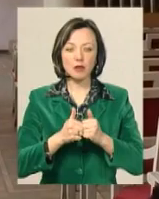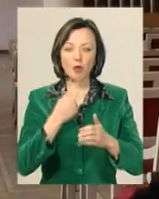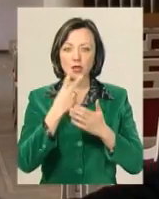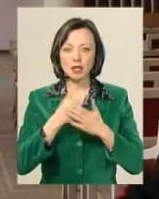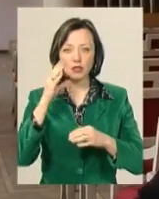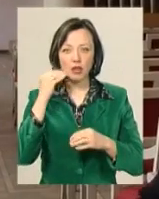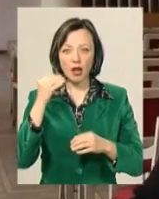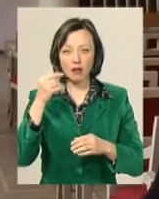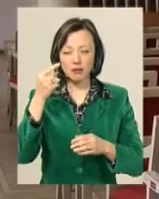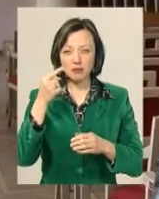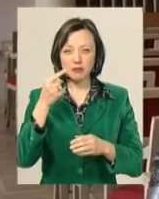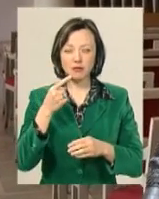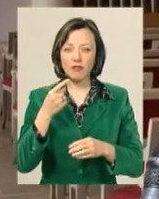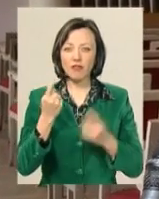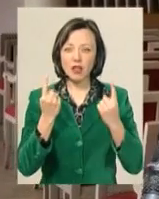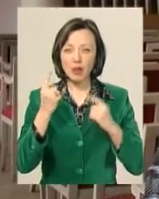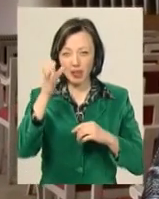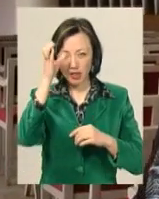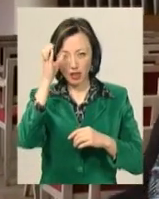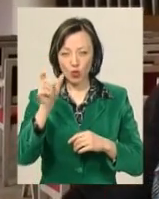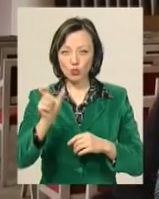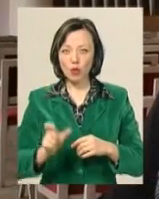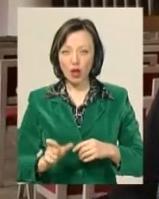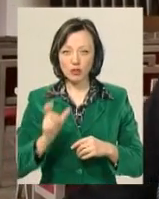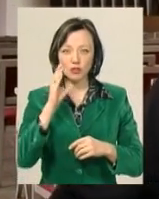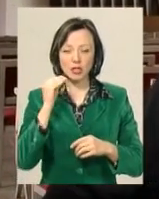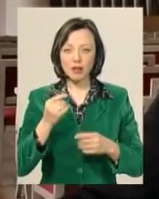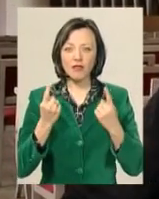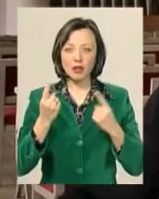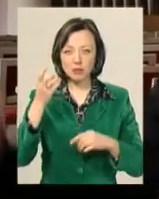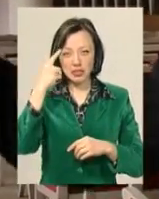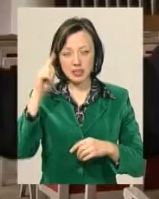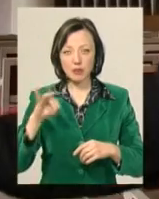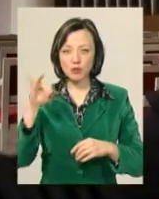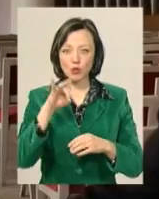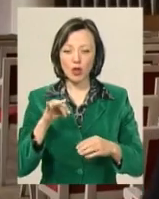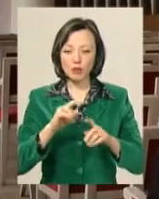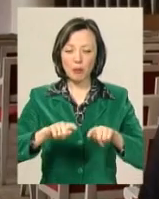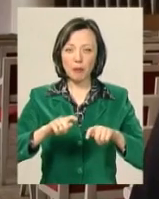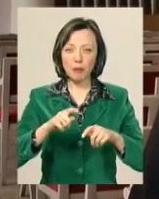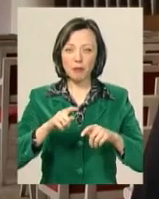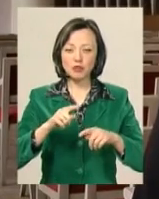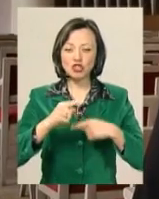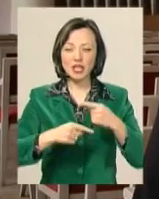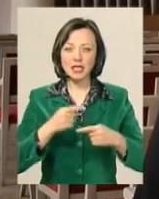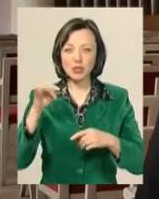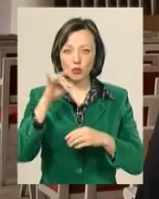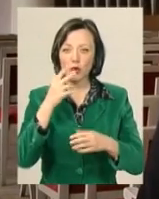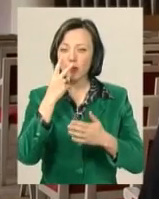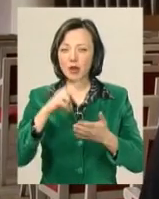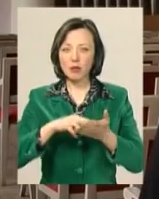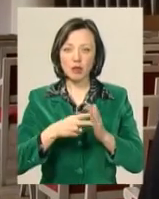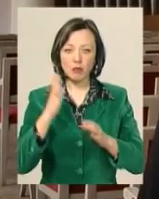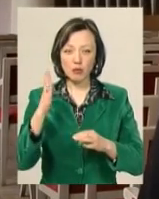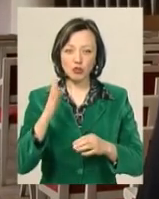глибоким інтелектуалом, показати Шевченка глибоким знавцем історії, який через призму історії передбачив наше майбутнє, і